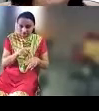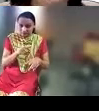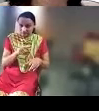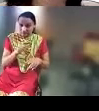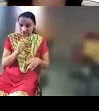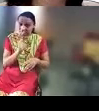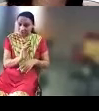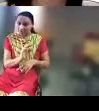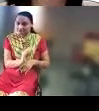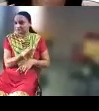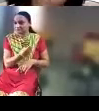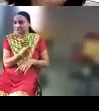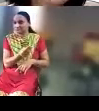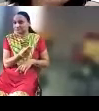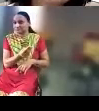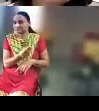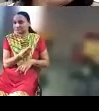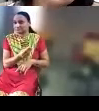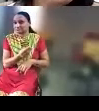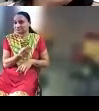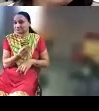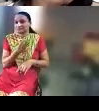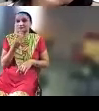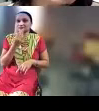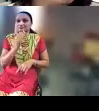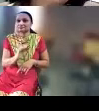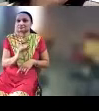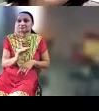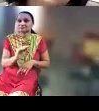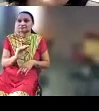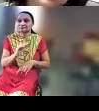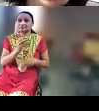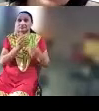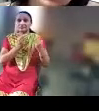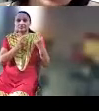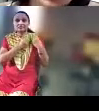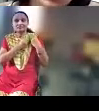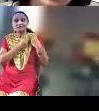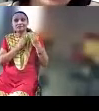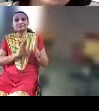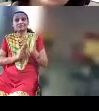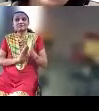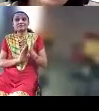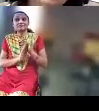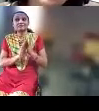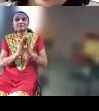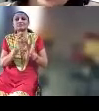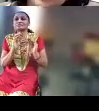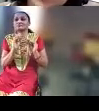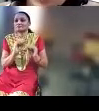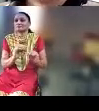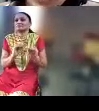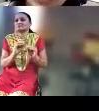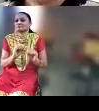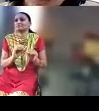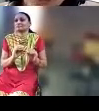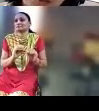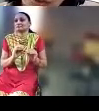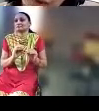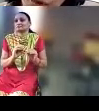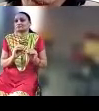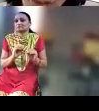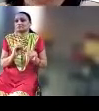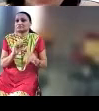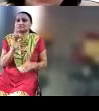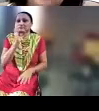अच्छा किया। फिर बच्चे को एक सेंस ऑफ रिस्पॉन्सिबिलिटी डेवलप कराने की जरूरत है। ऐसा नहीं है कि 6 से 8 साल के